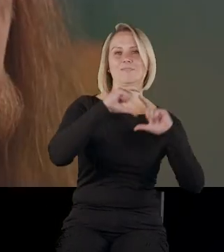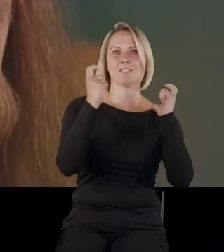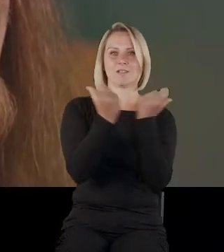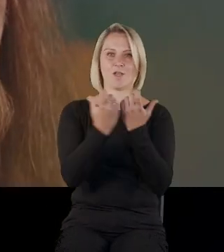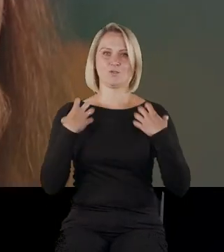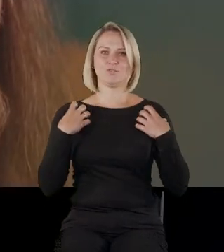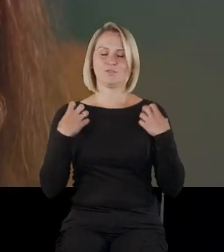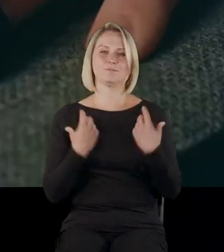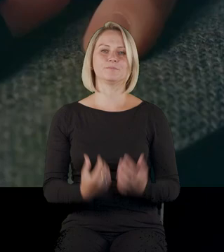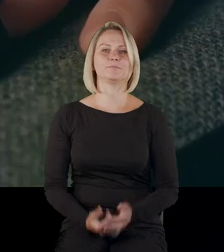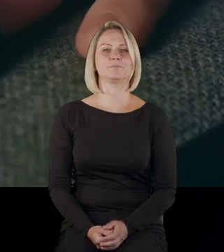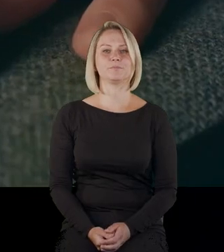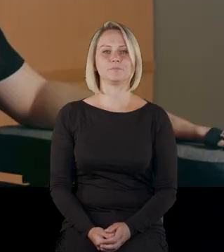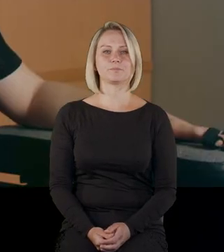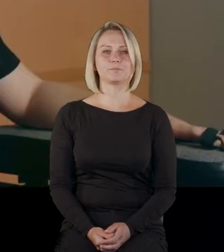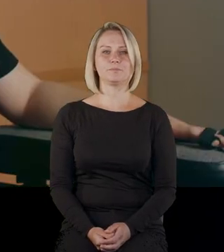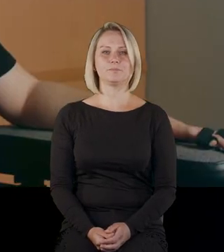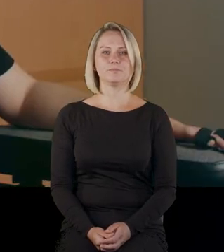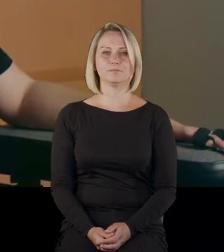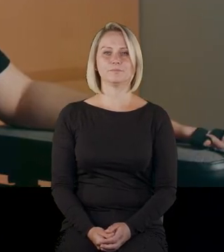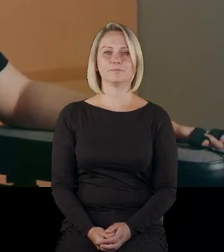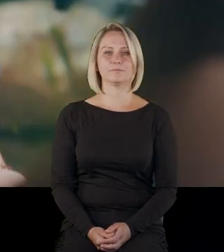całe życie.